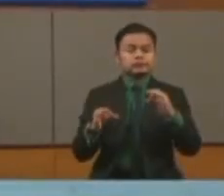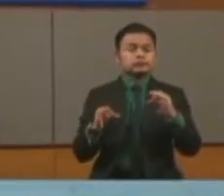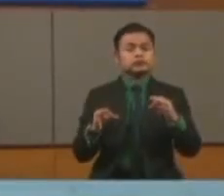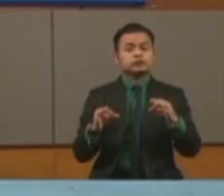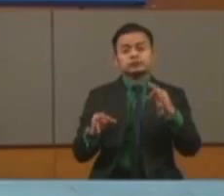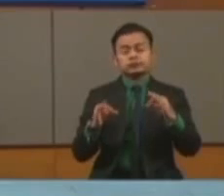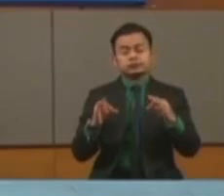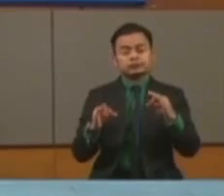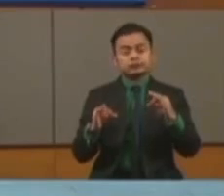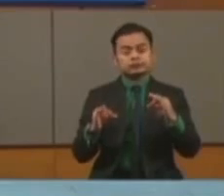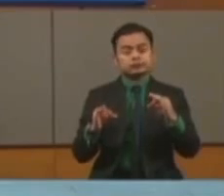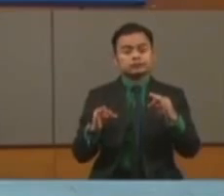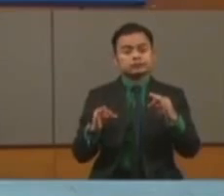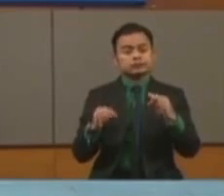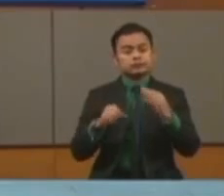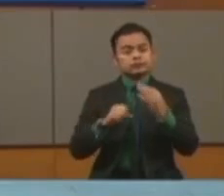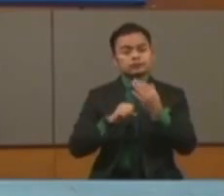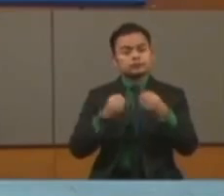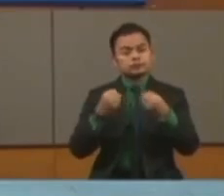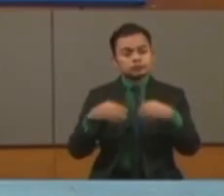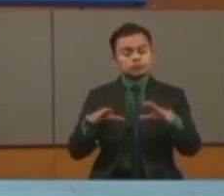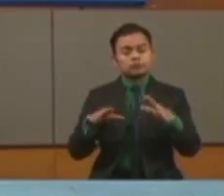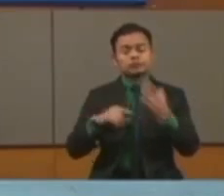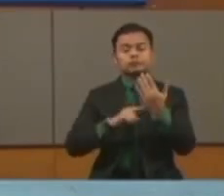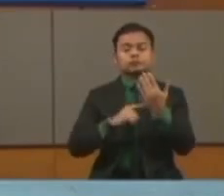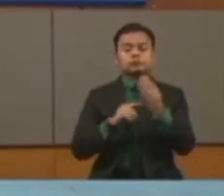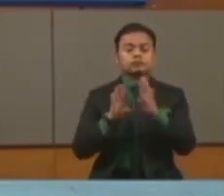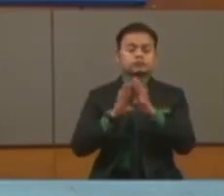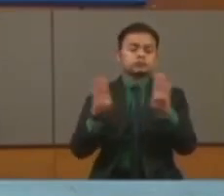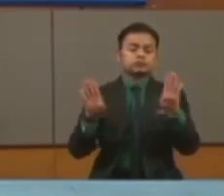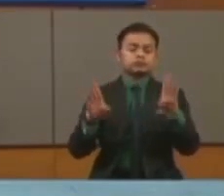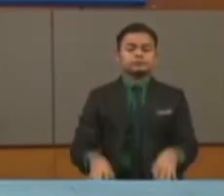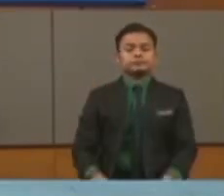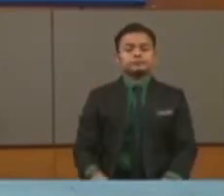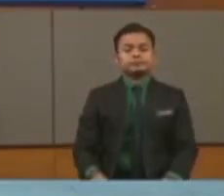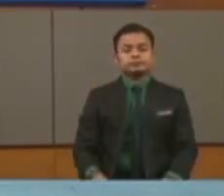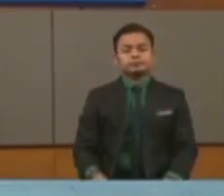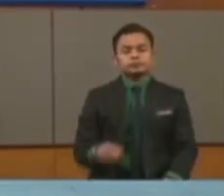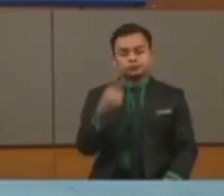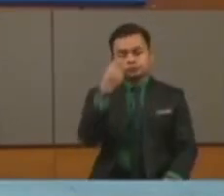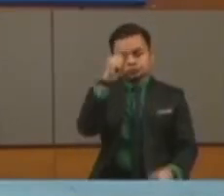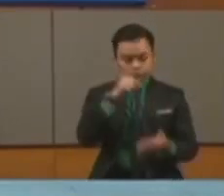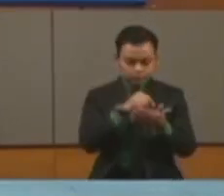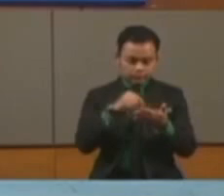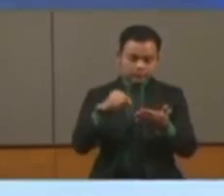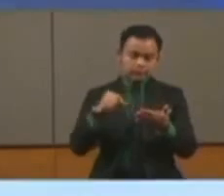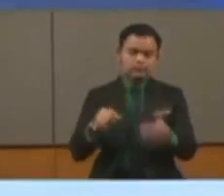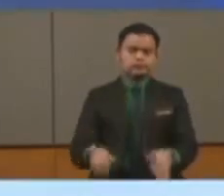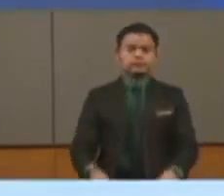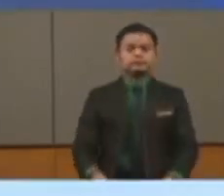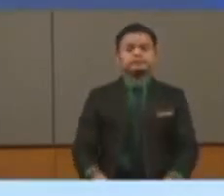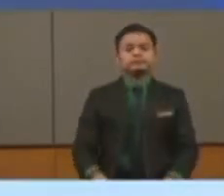kelak anak-anak kita boleh terus mengisi Borang yang telah ia akan disediakan